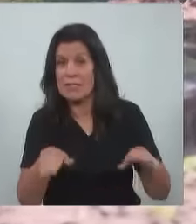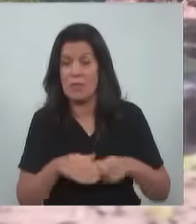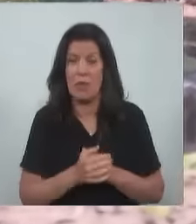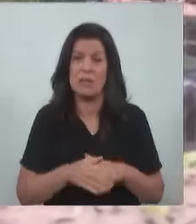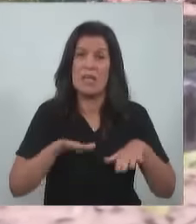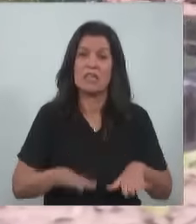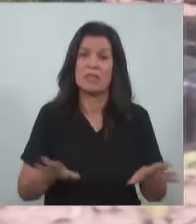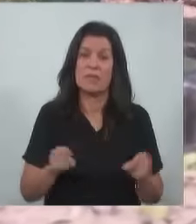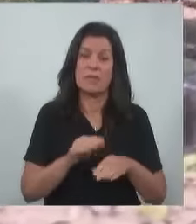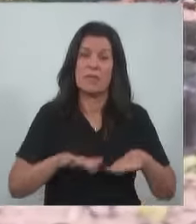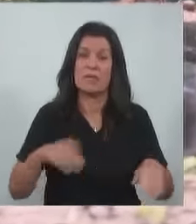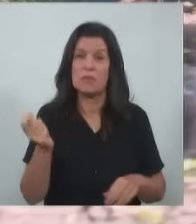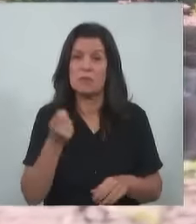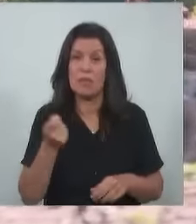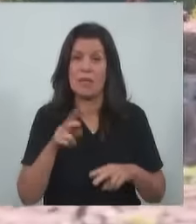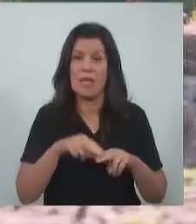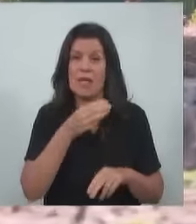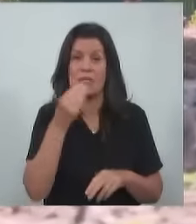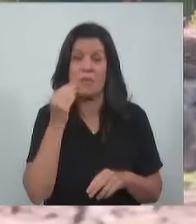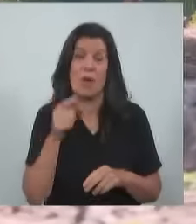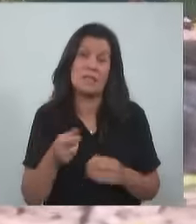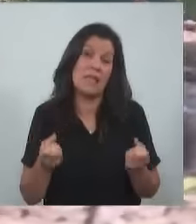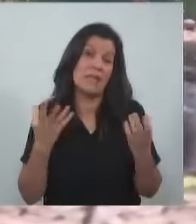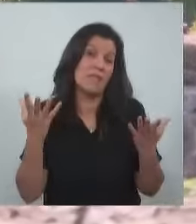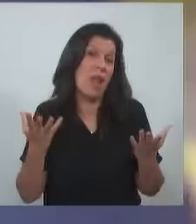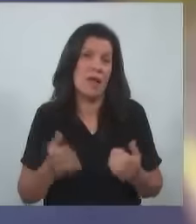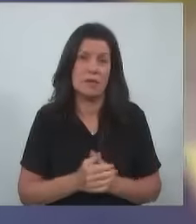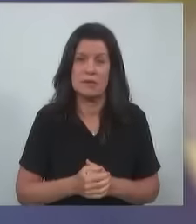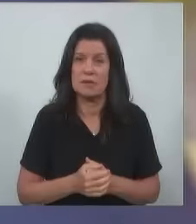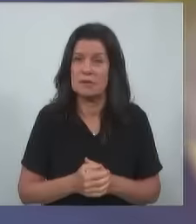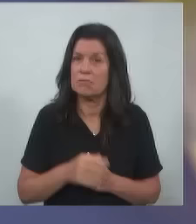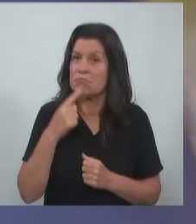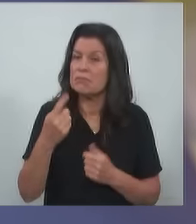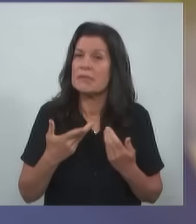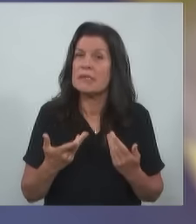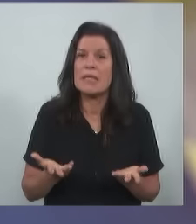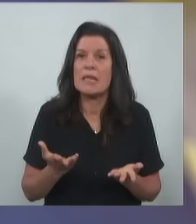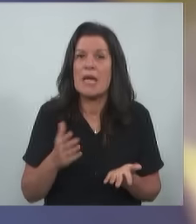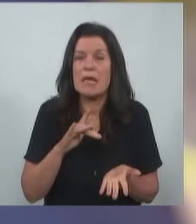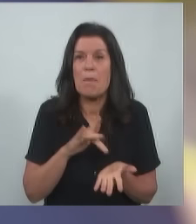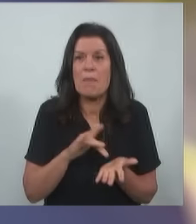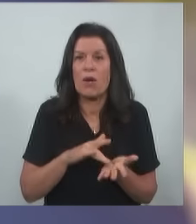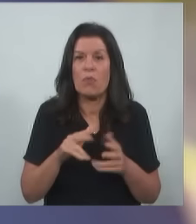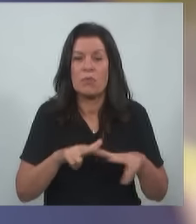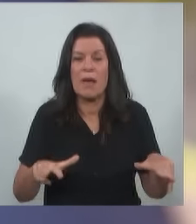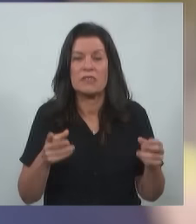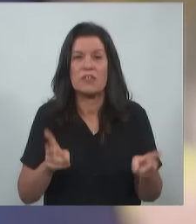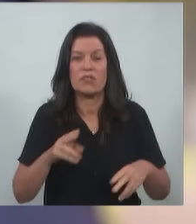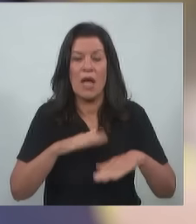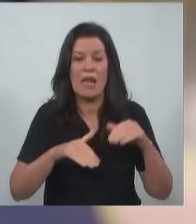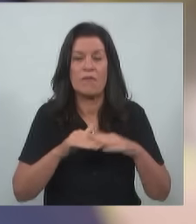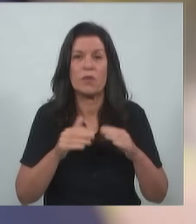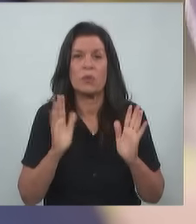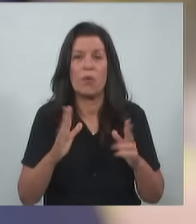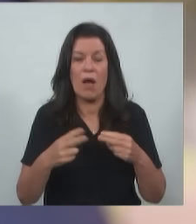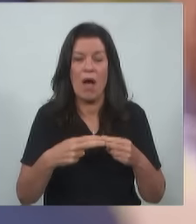צהריים. נפלא. אין כמעט מקומות בארץ שבהם אפשר לבנות כל כך בסמוך ל... לא, לא, לא, לא, אין. יש מקומות כמו